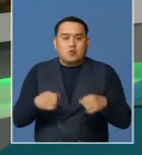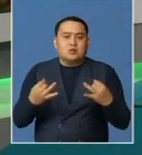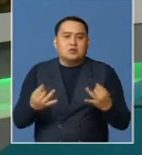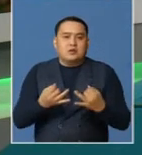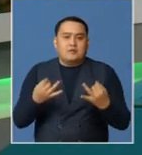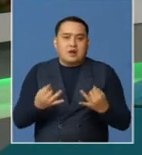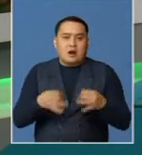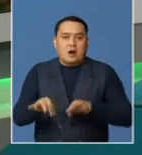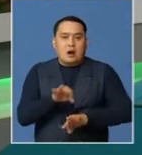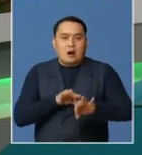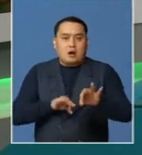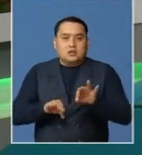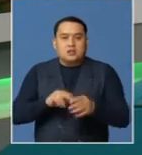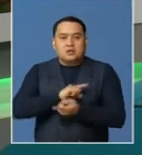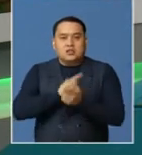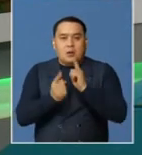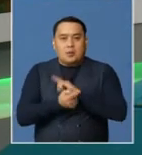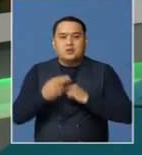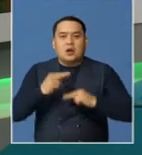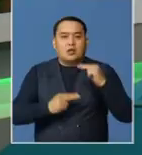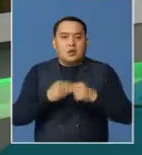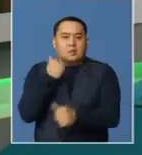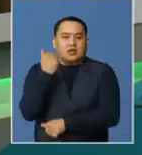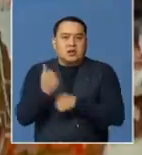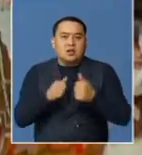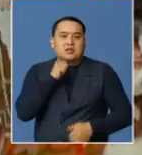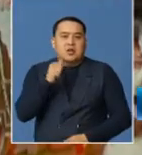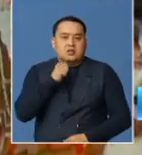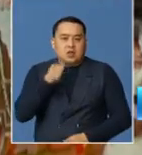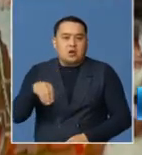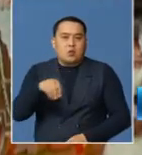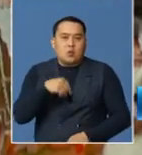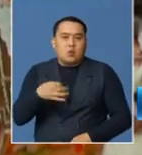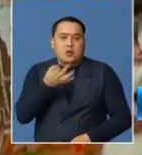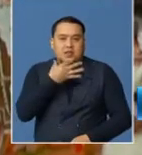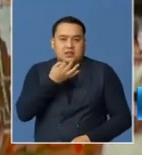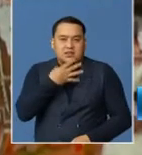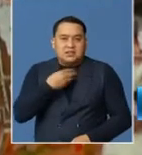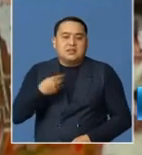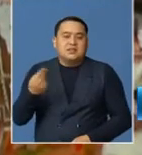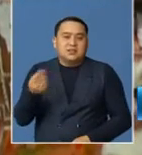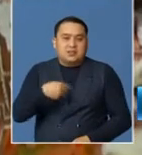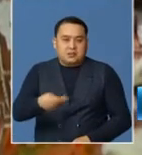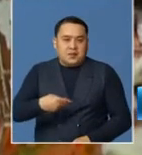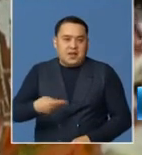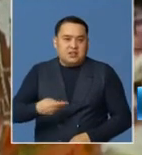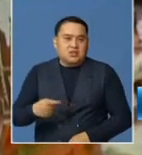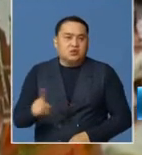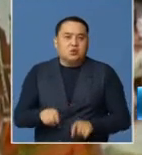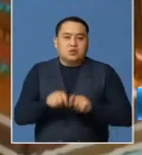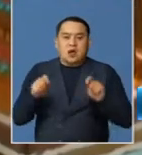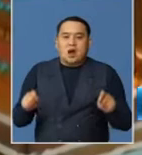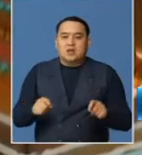и вкусным. Архитекторы изменили традиционные строительные материалы на сахар, муку, яйца и специи, чтобы